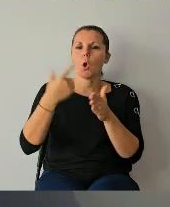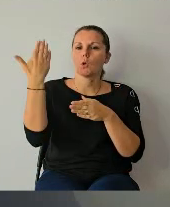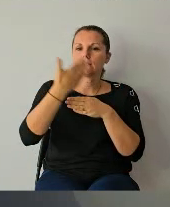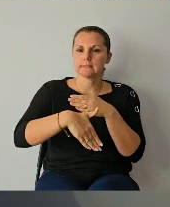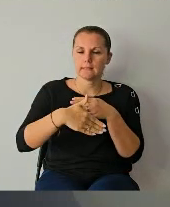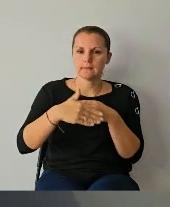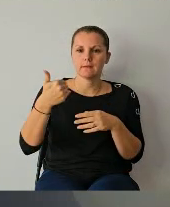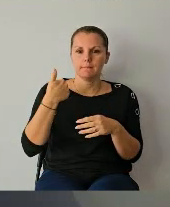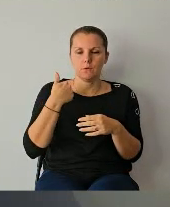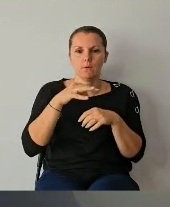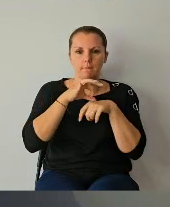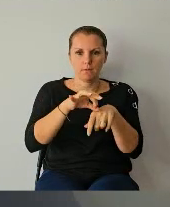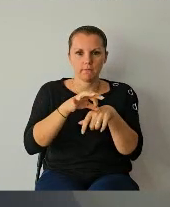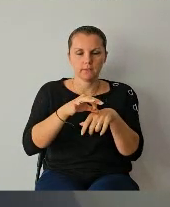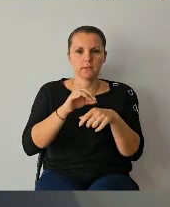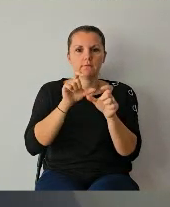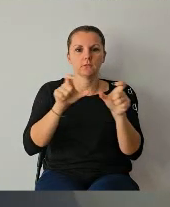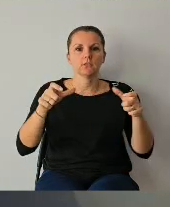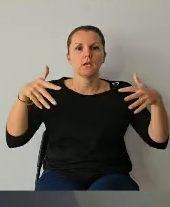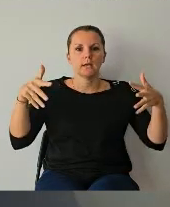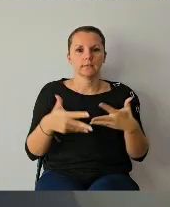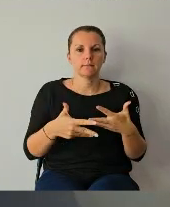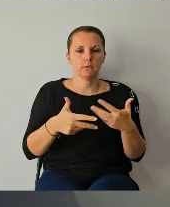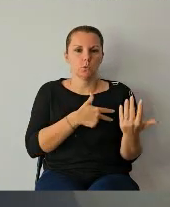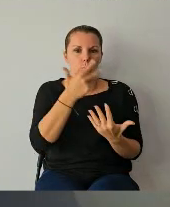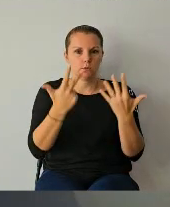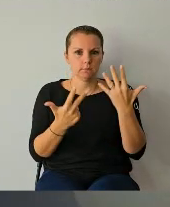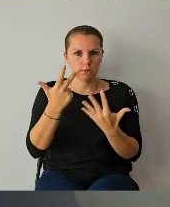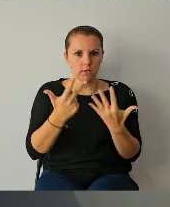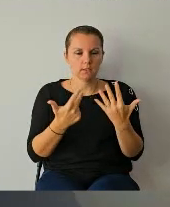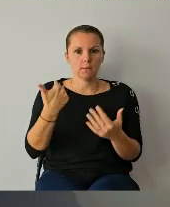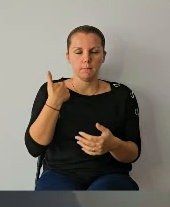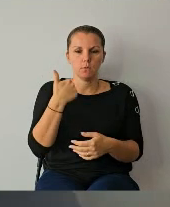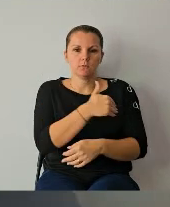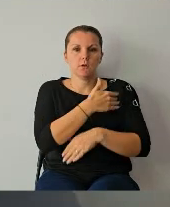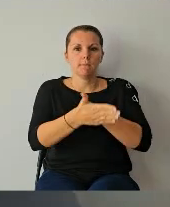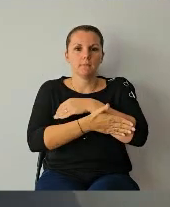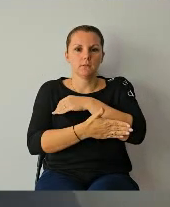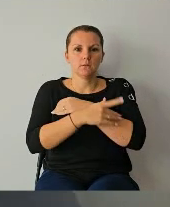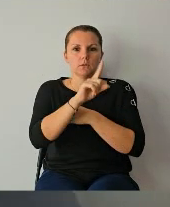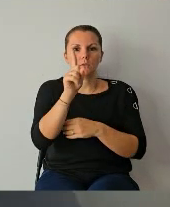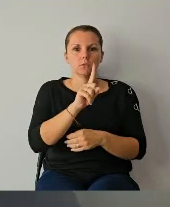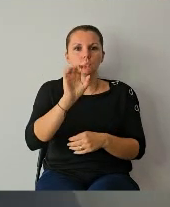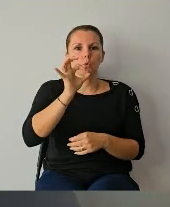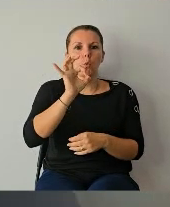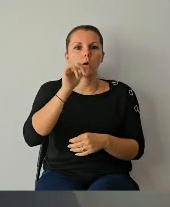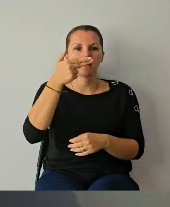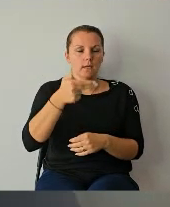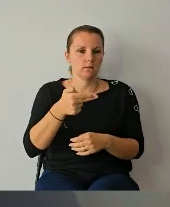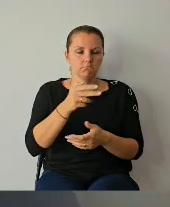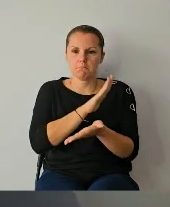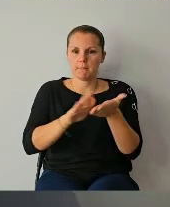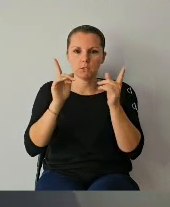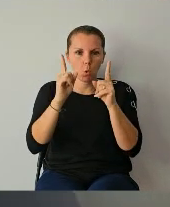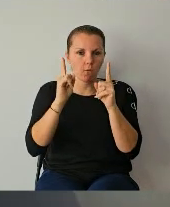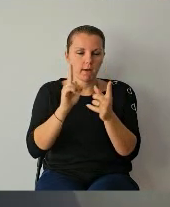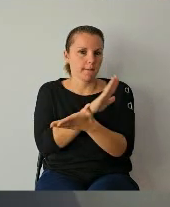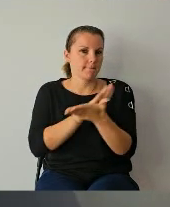która była przeprowadzona podczas egzaminu ósmoklasisty, miała miejsce w szkole podstawowej w Zgłobniu. Nie było żadnych uwag i brak